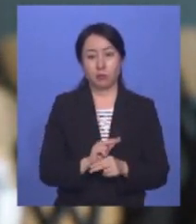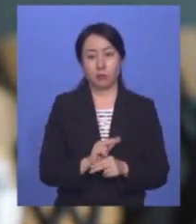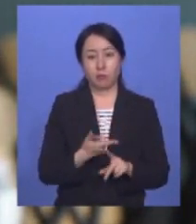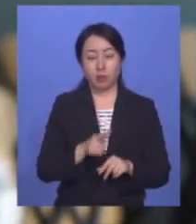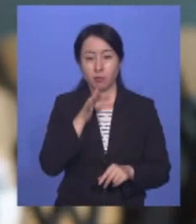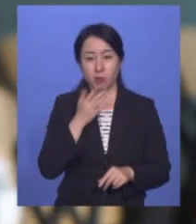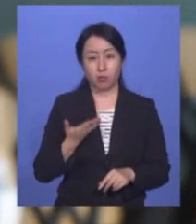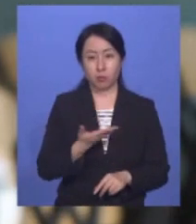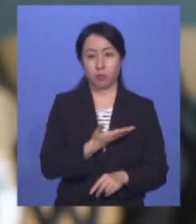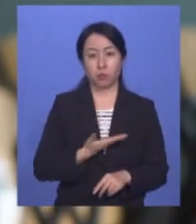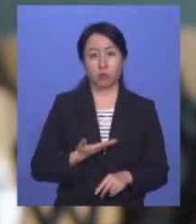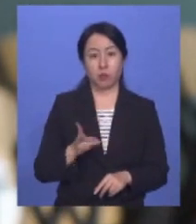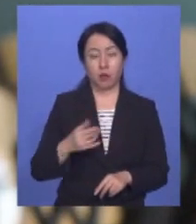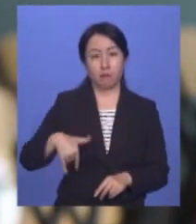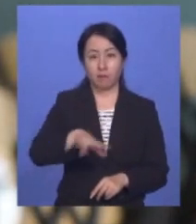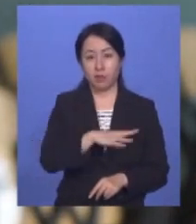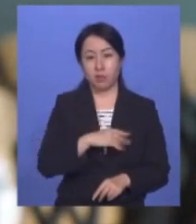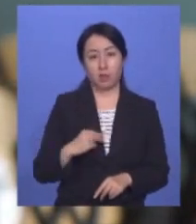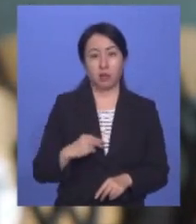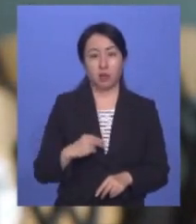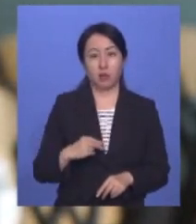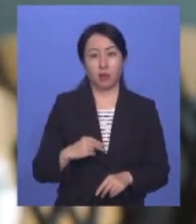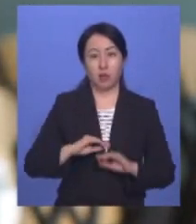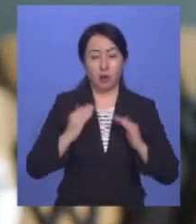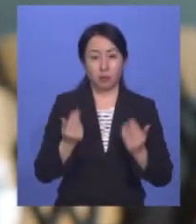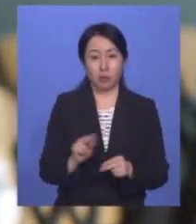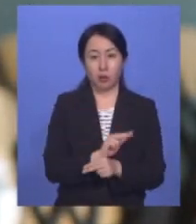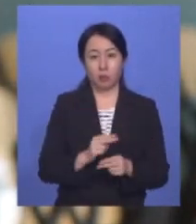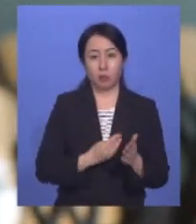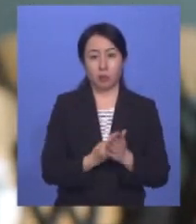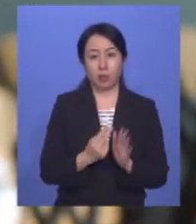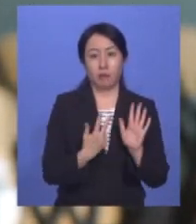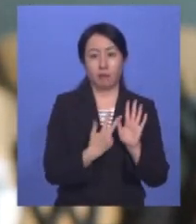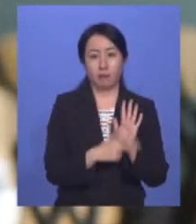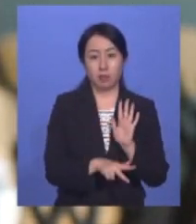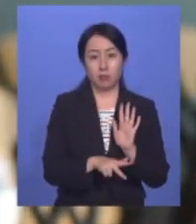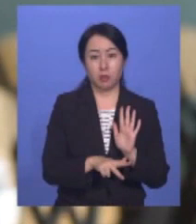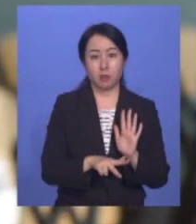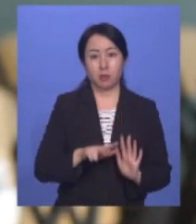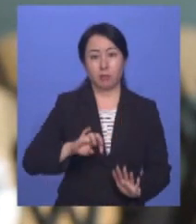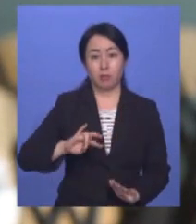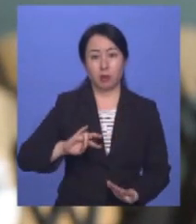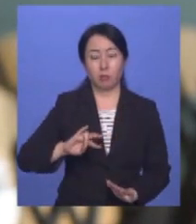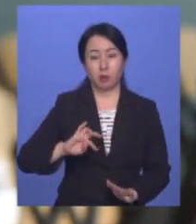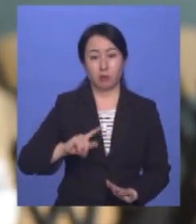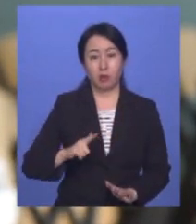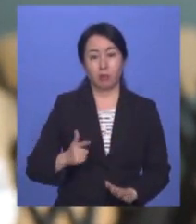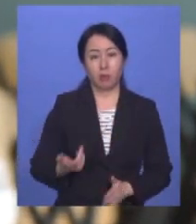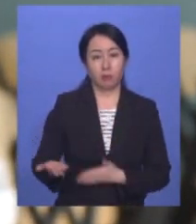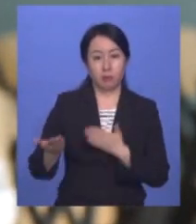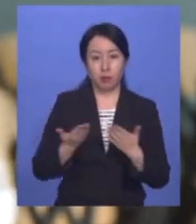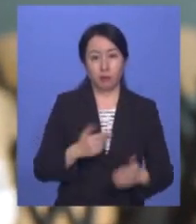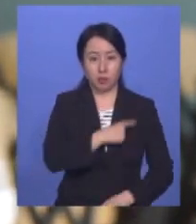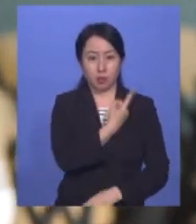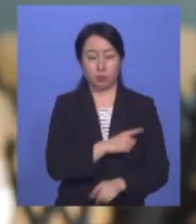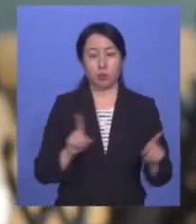этом году на все текущие капитальные ремонты выделено около 80 миллионов. Ну и мы прилагаем все